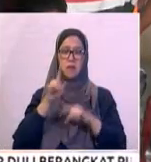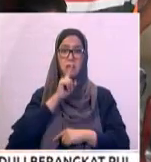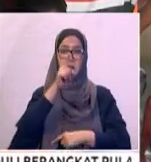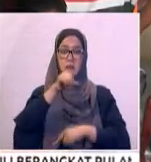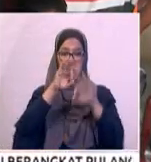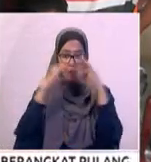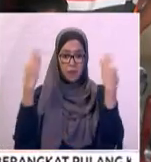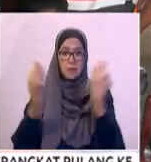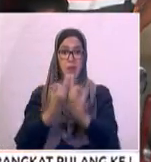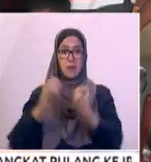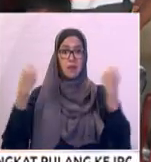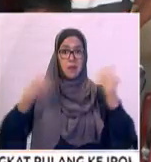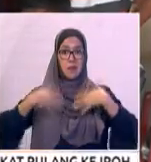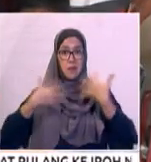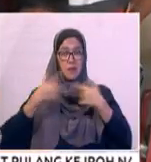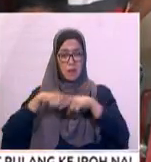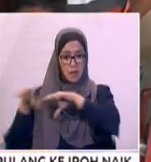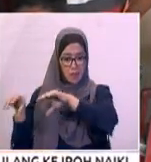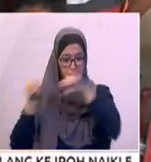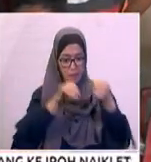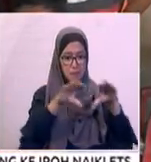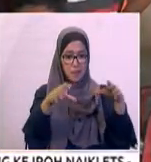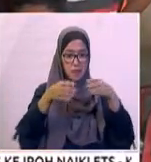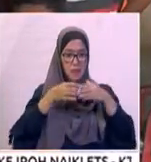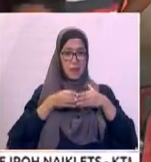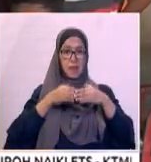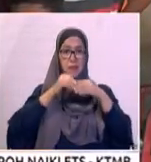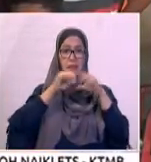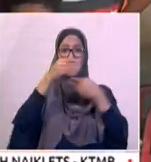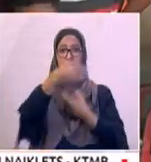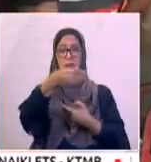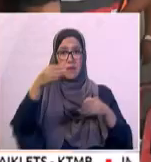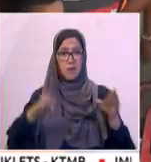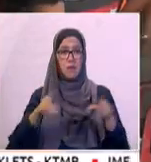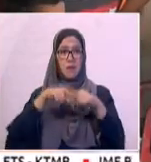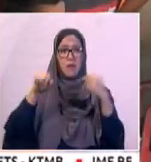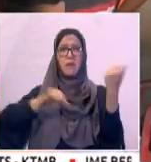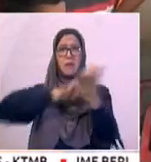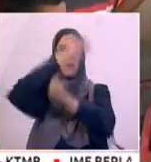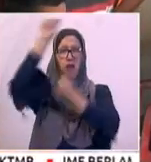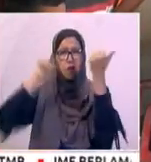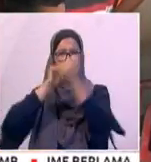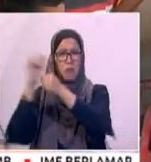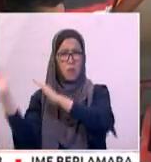bilik. Kan, dengan angin tiup bumbung kuat, terlampau kuat lah.